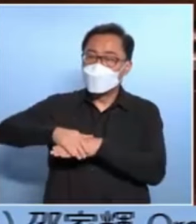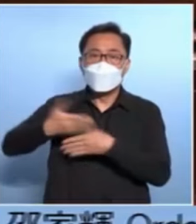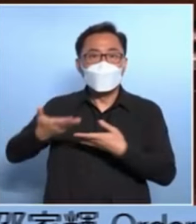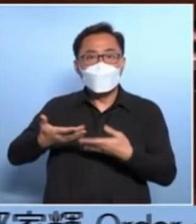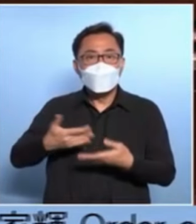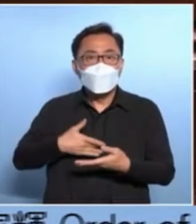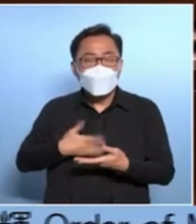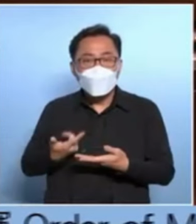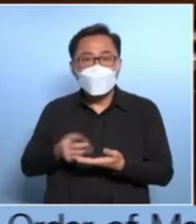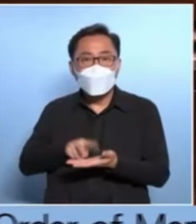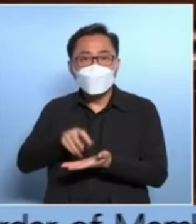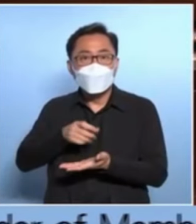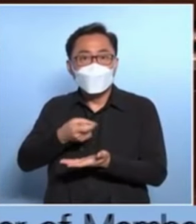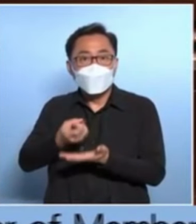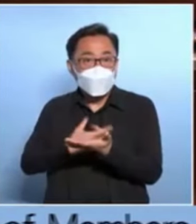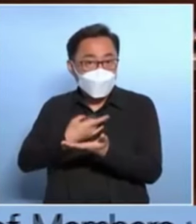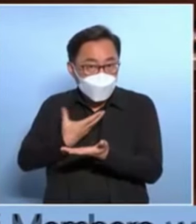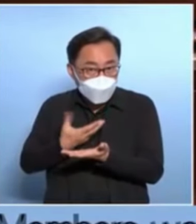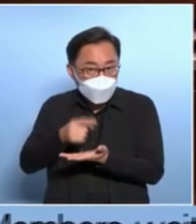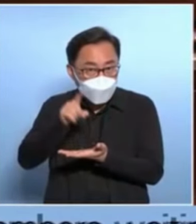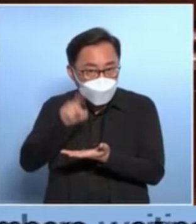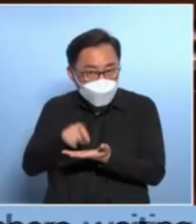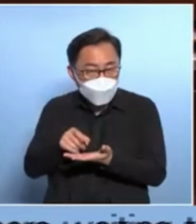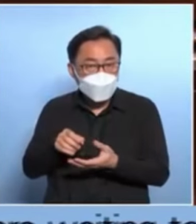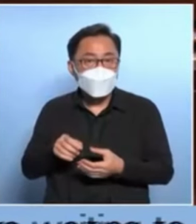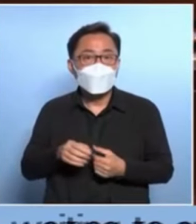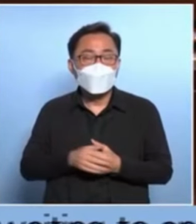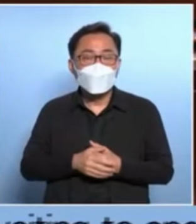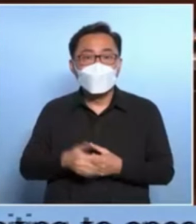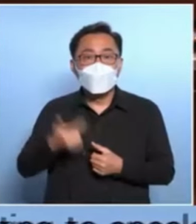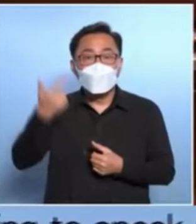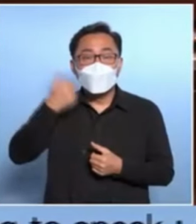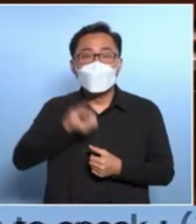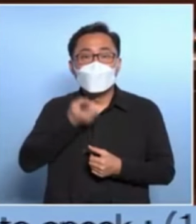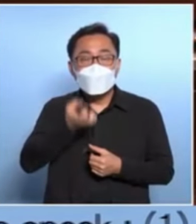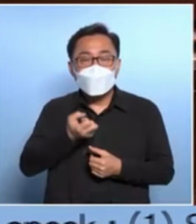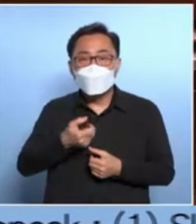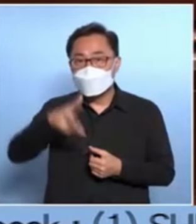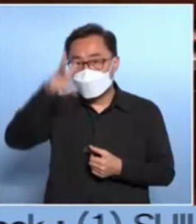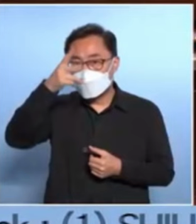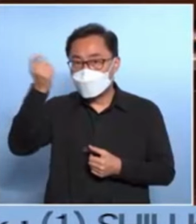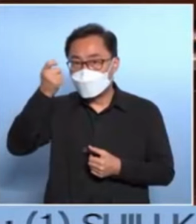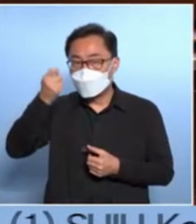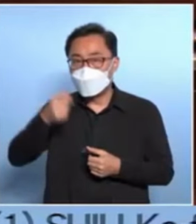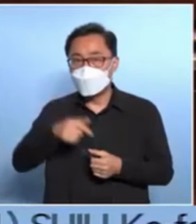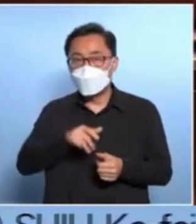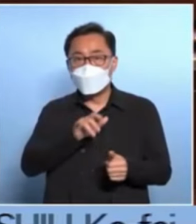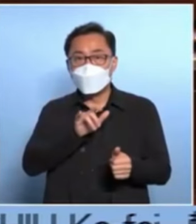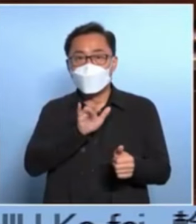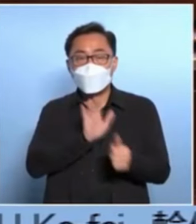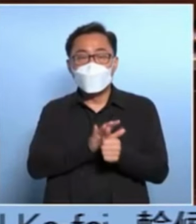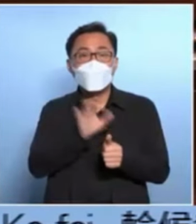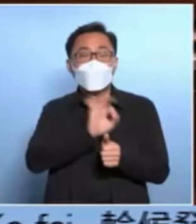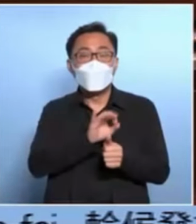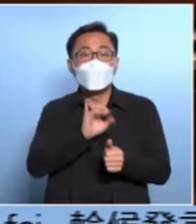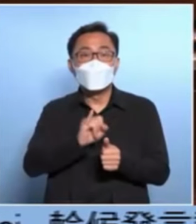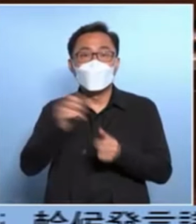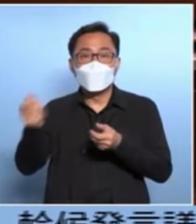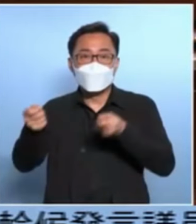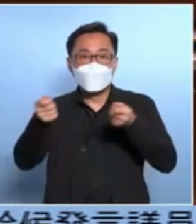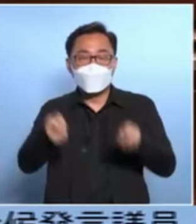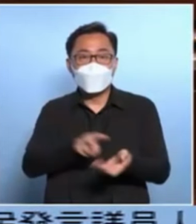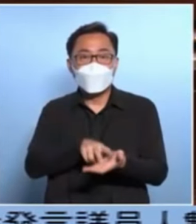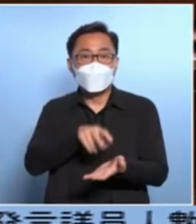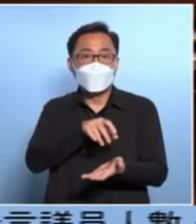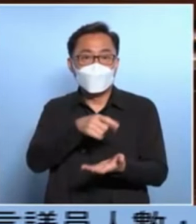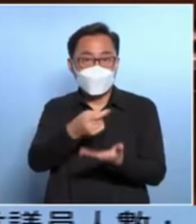還未立法呢？那我唯一就希望提出的呢，就是政府盡快拿這個沒有保護罪來進行這個立法程序，還